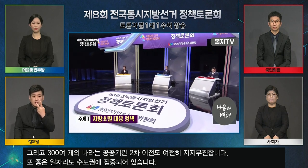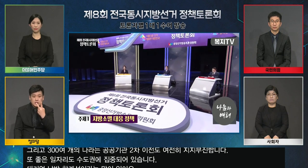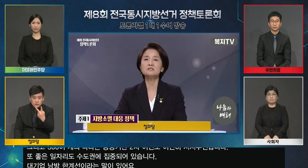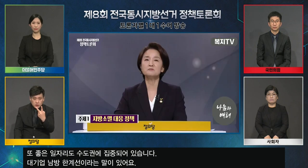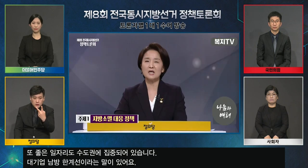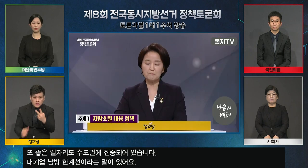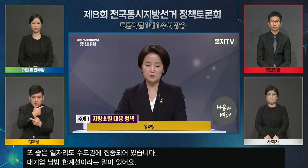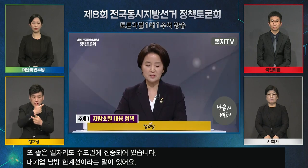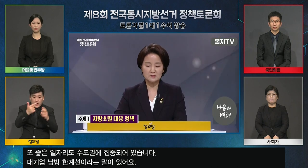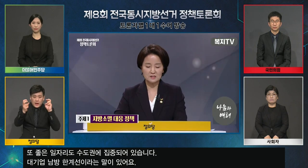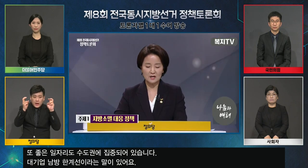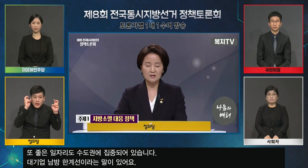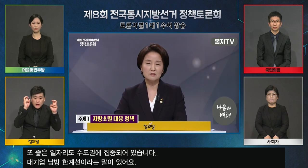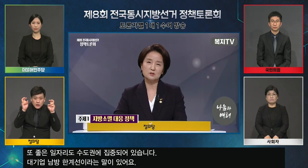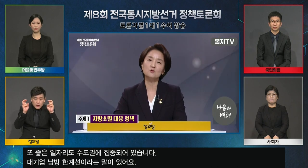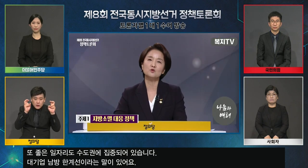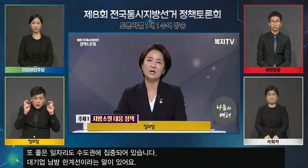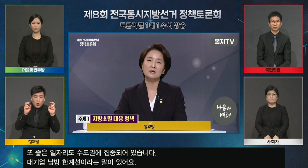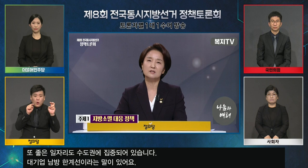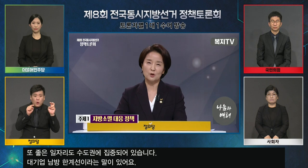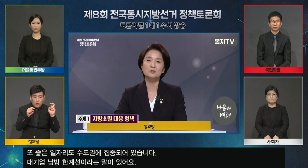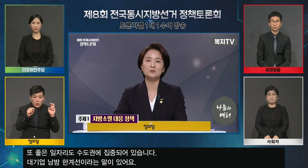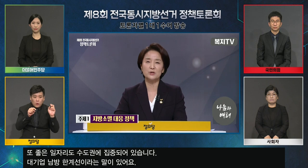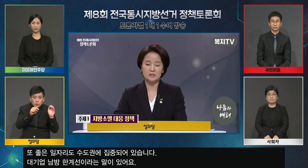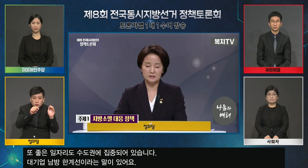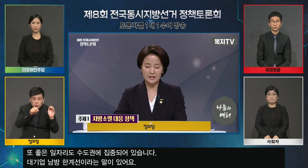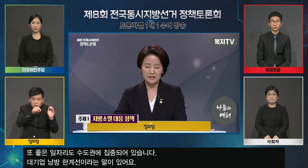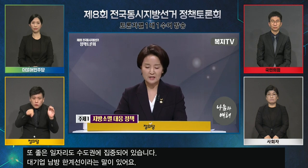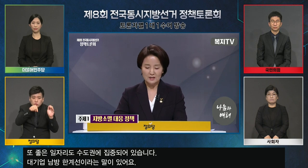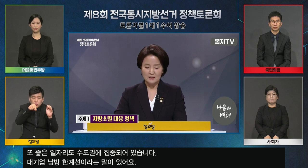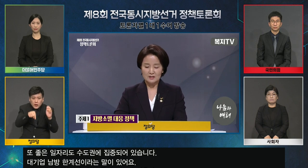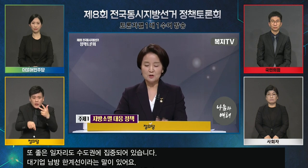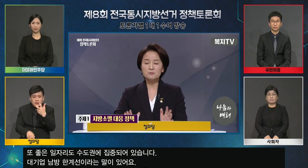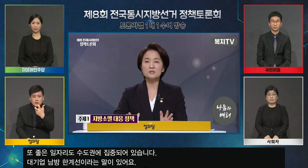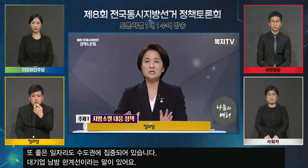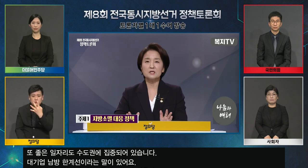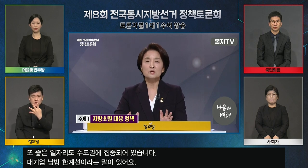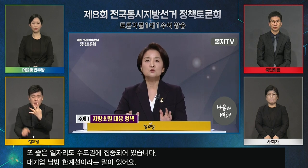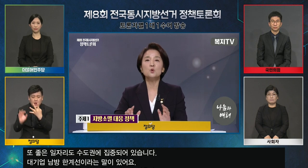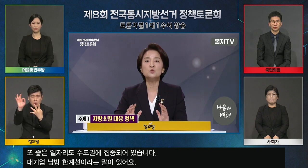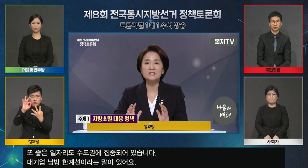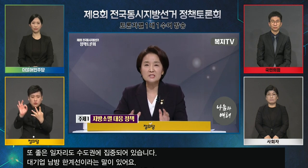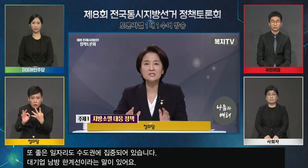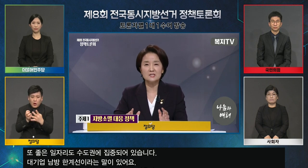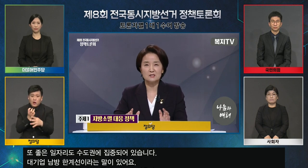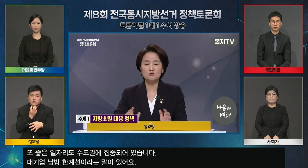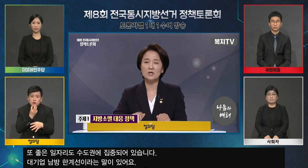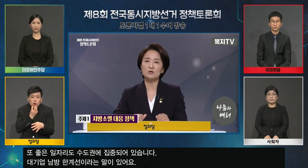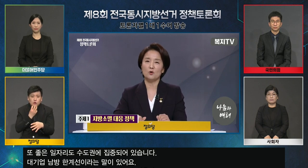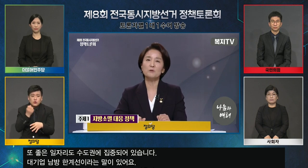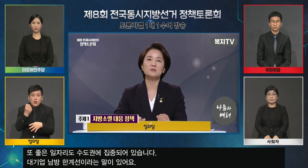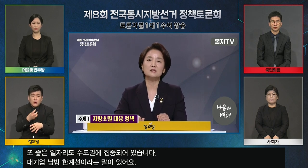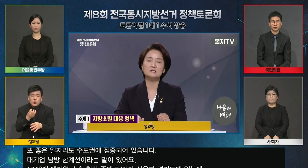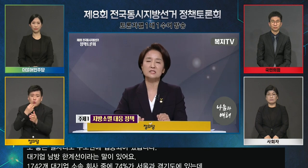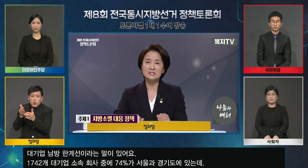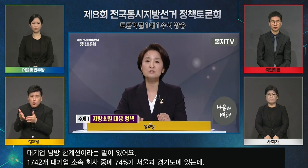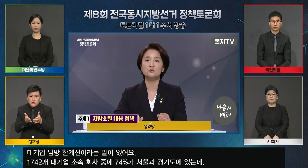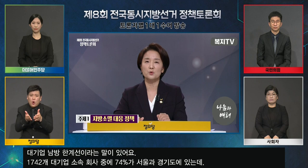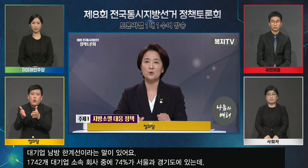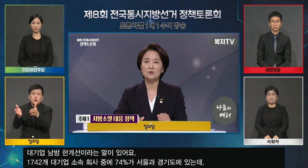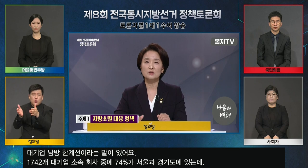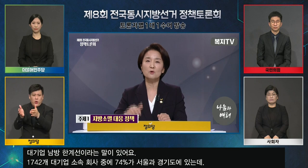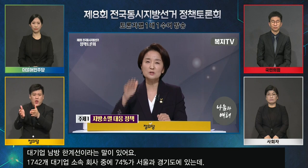74%가 서울과 경기도에 있는데 기업들이 좋은 인재를 구하기 어렵다는